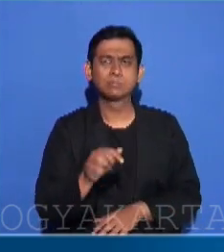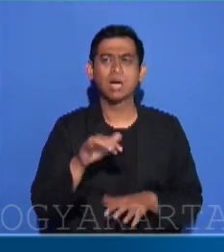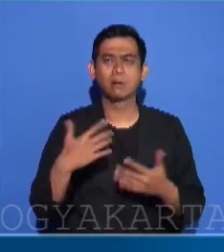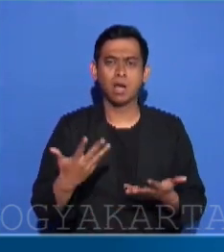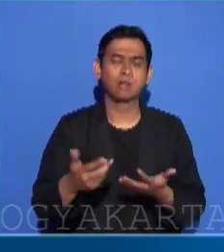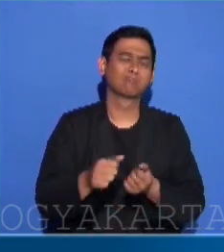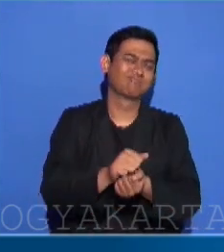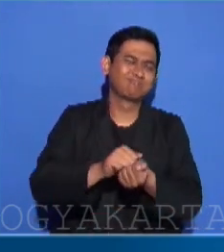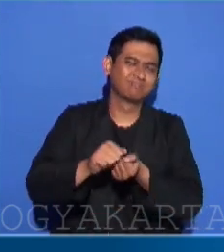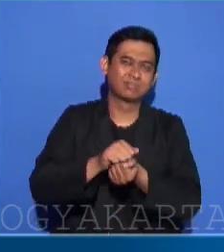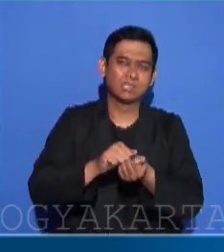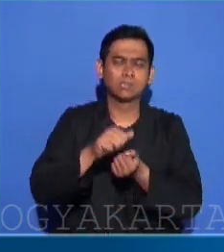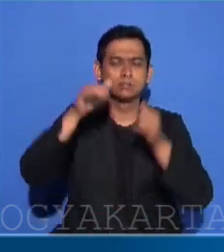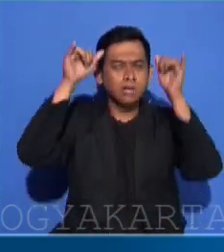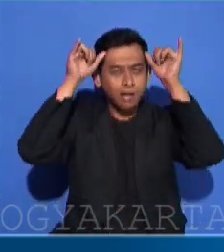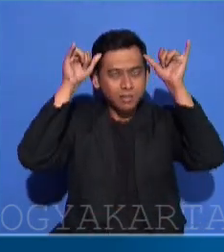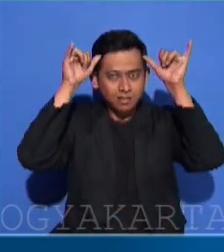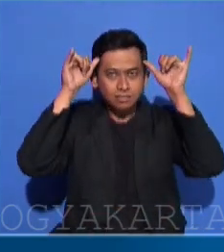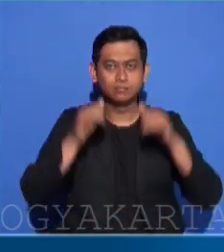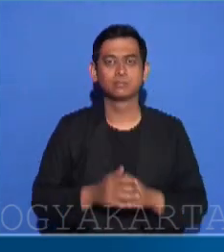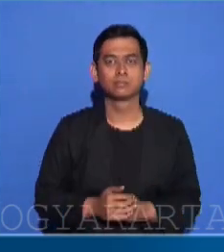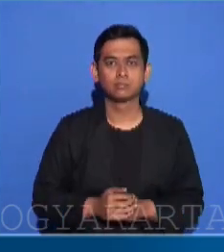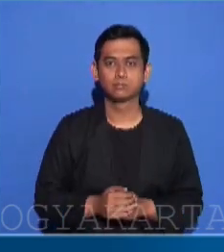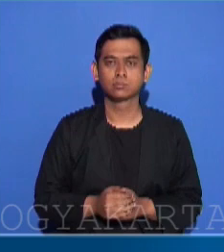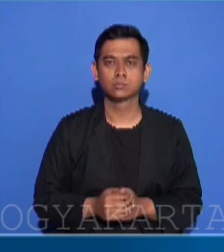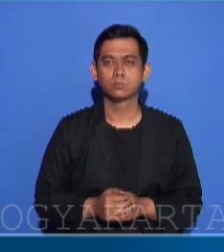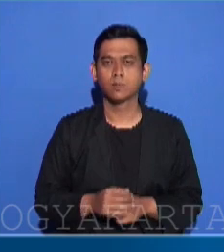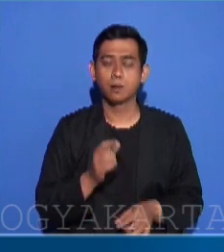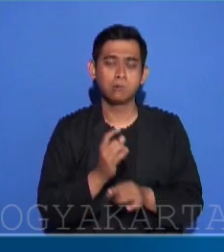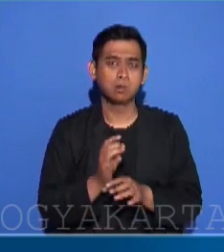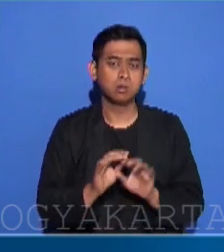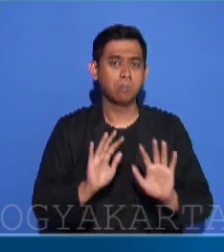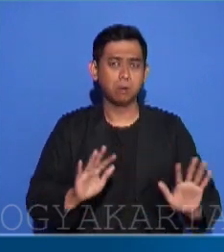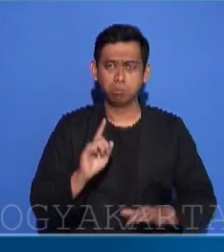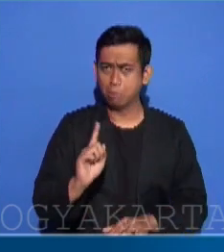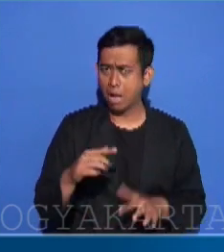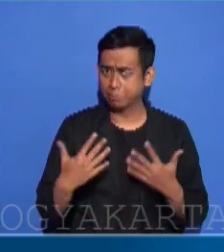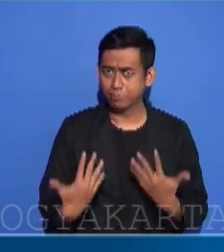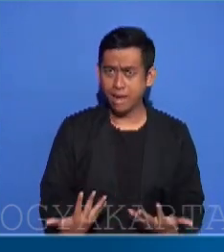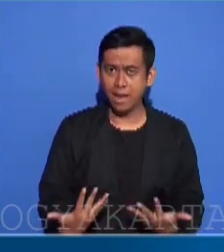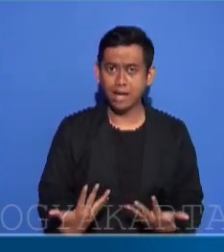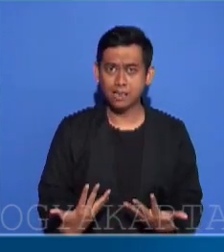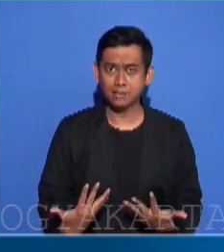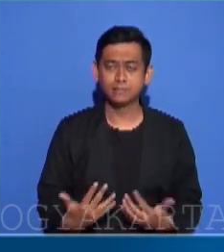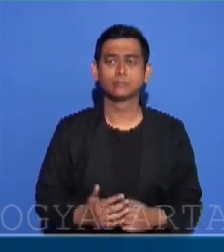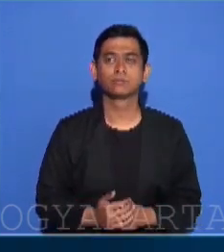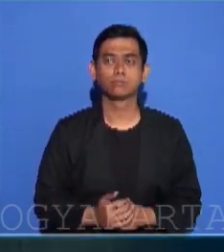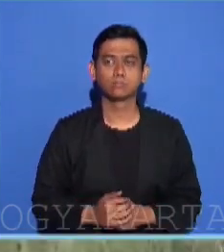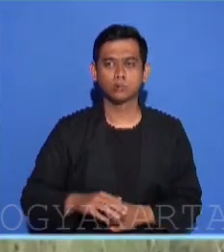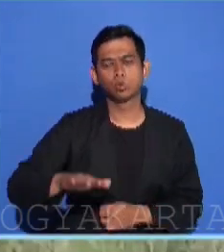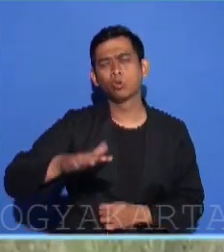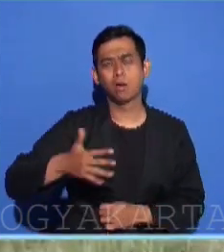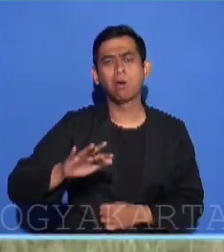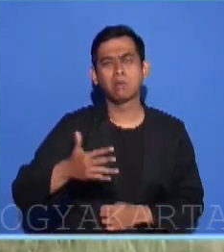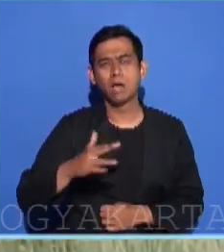buat pakan ternak ya kerugian Apakah banyak Pak yang jenengan derita Pak I lumayan kemarau panjang